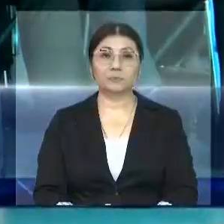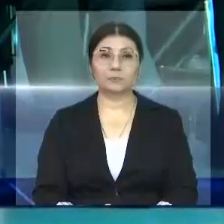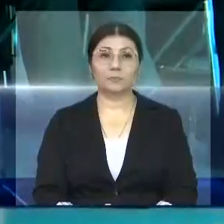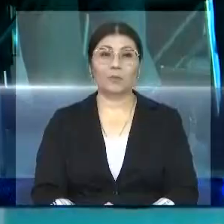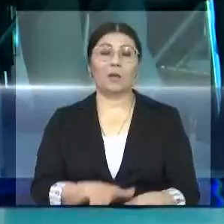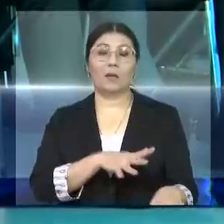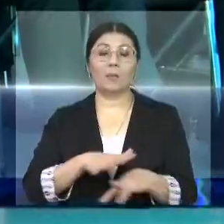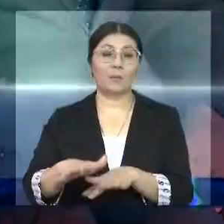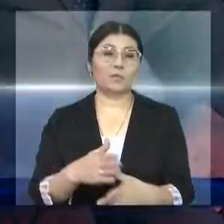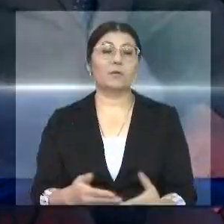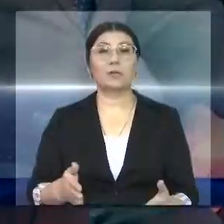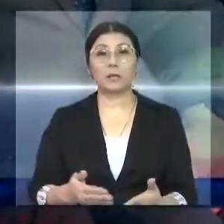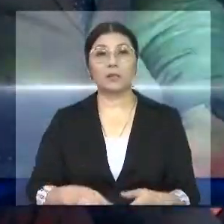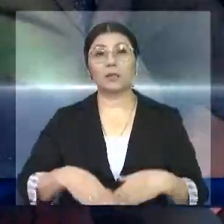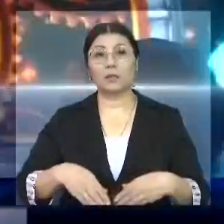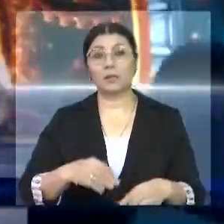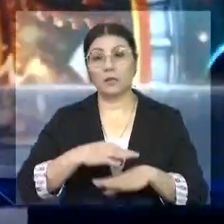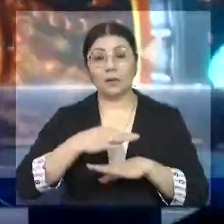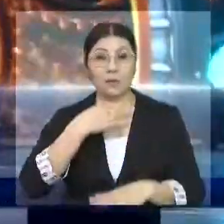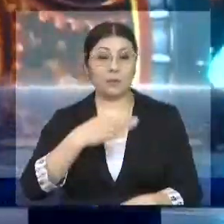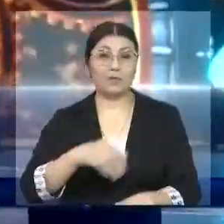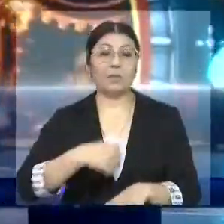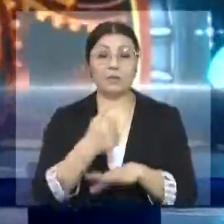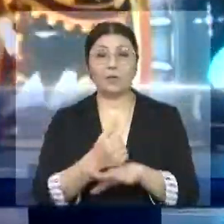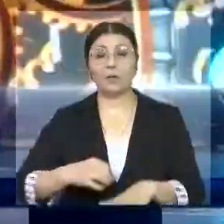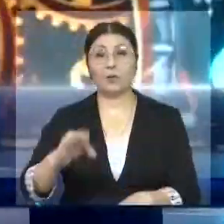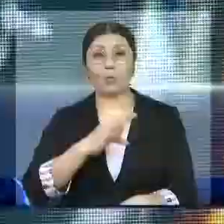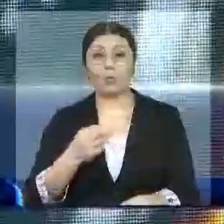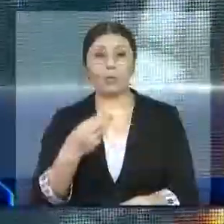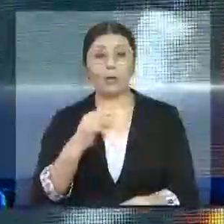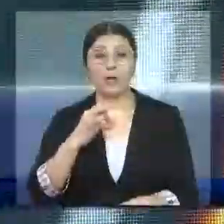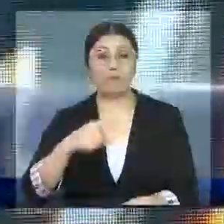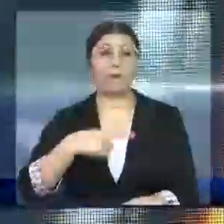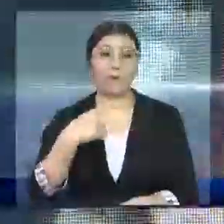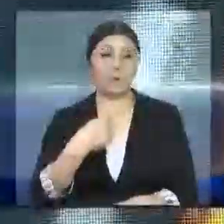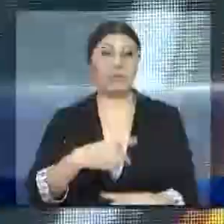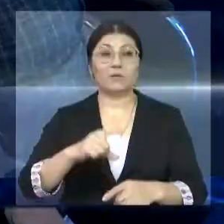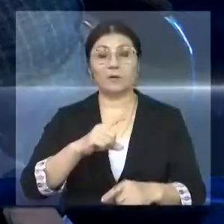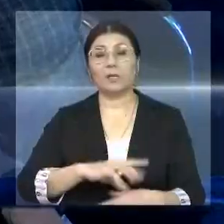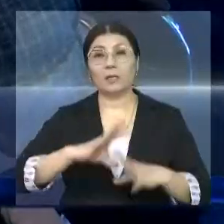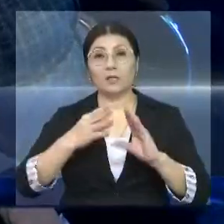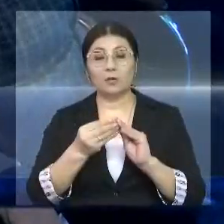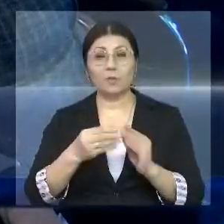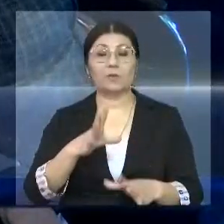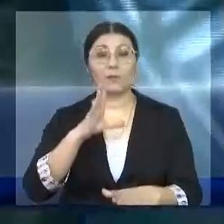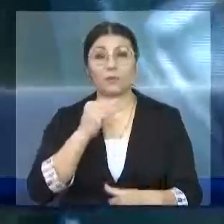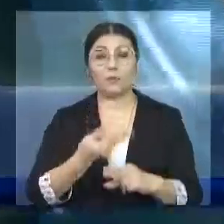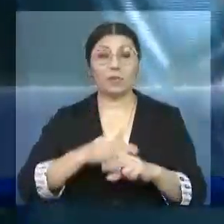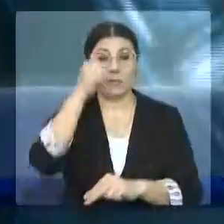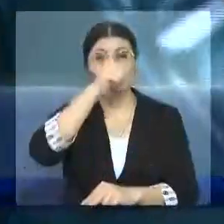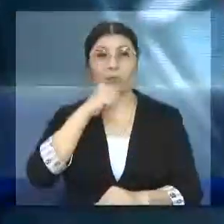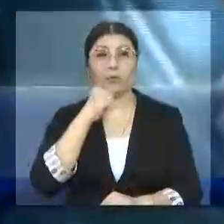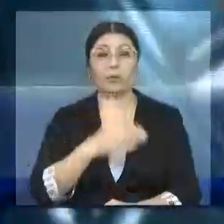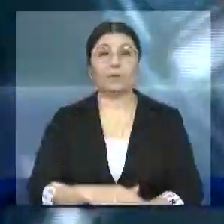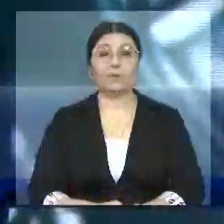В ходе церемонии с приветственной речью выступил глава региона. Он подчеркнул положительные результаты, достигнутые в уходящем году.